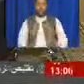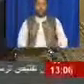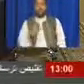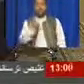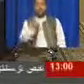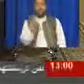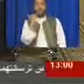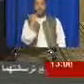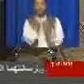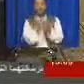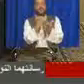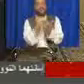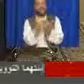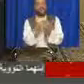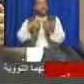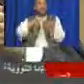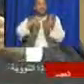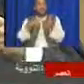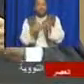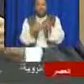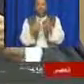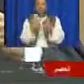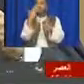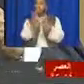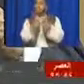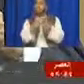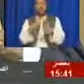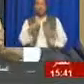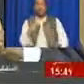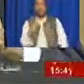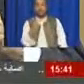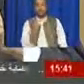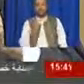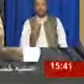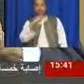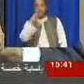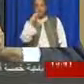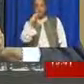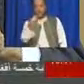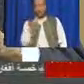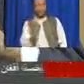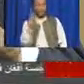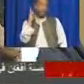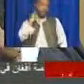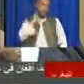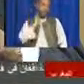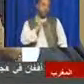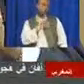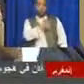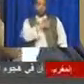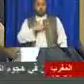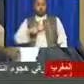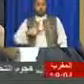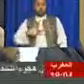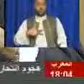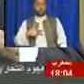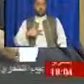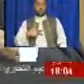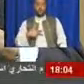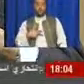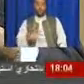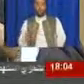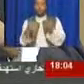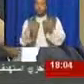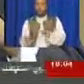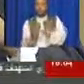ظلمه فهؤلاء كيف ينظموا ليس ننظمهم ولذلك اقول انه ينبغي للدوله الان ان تتولى